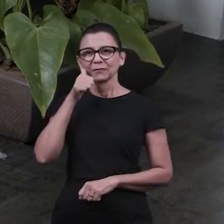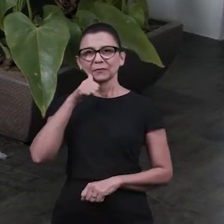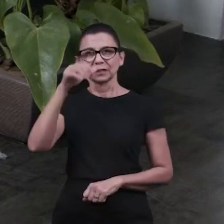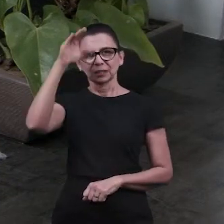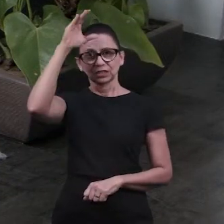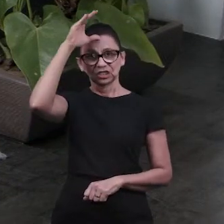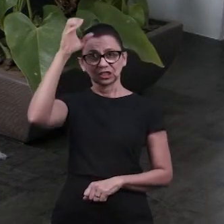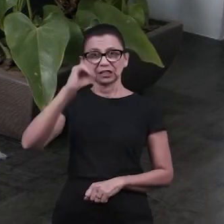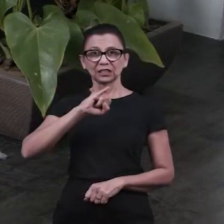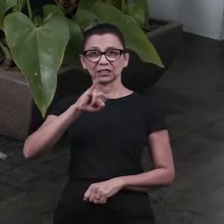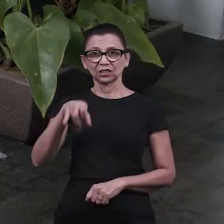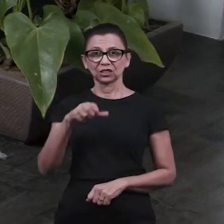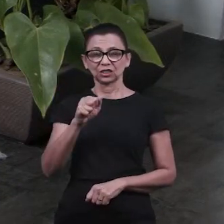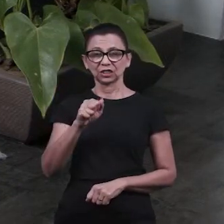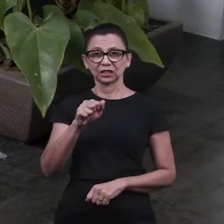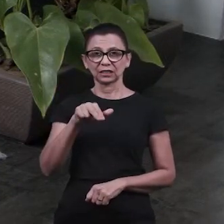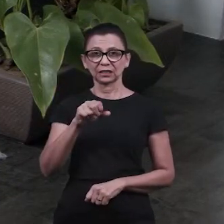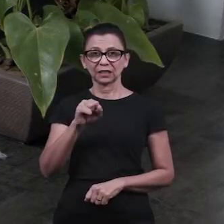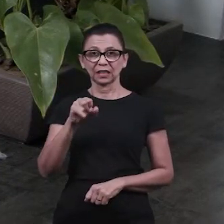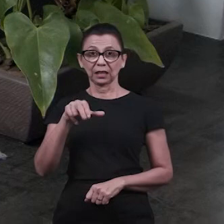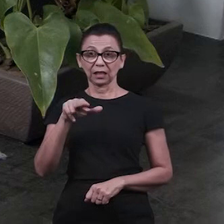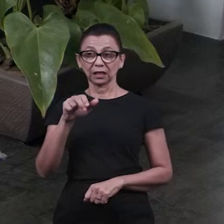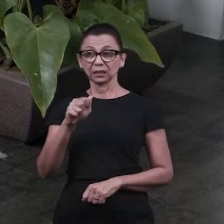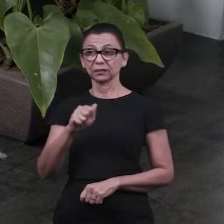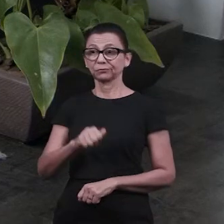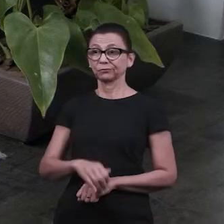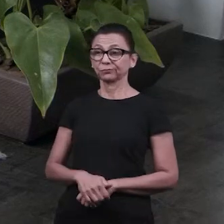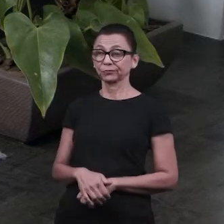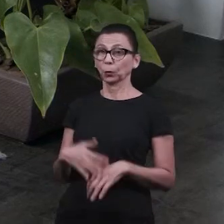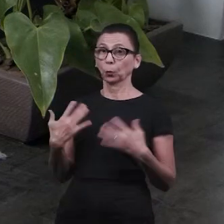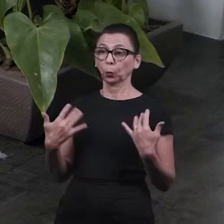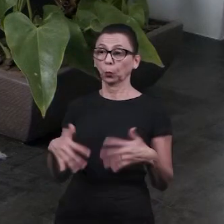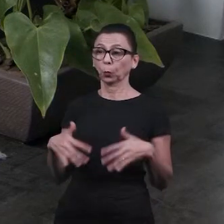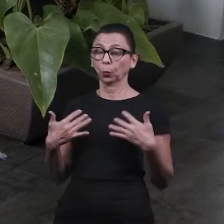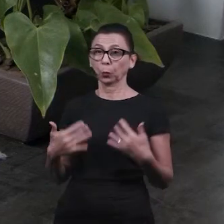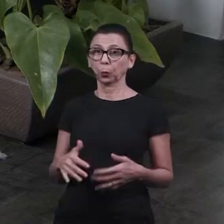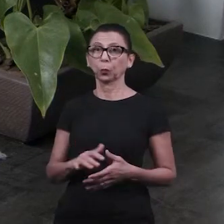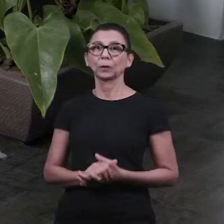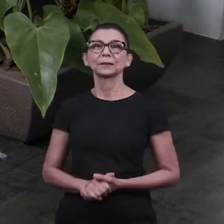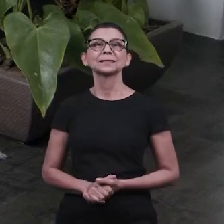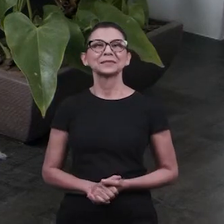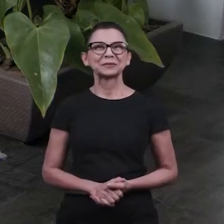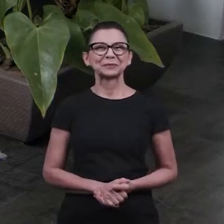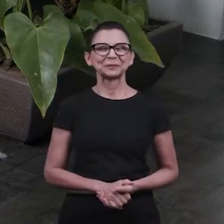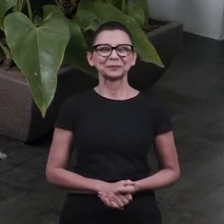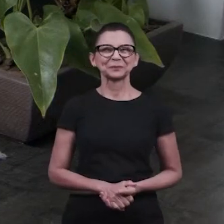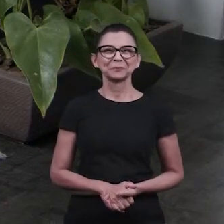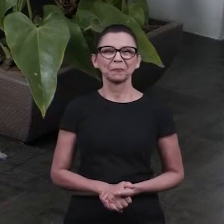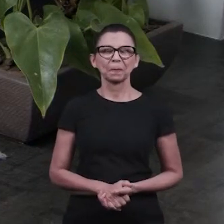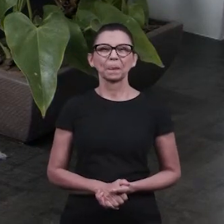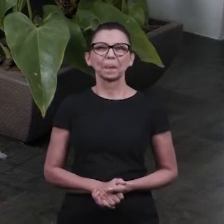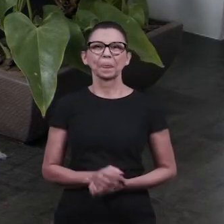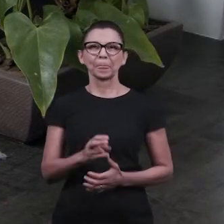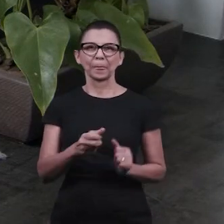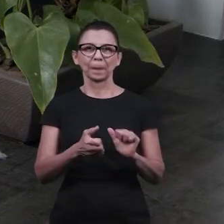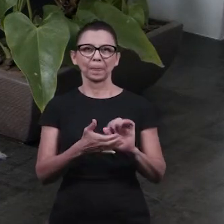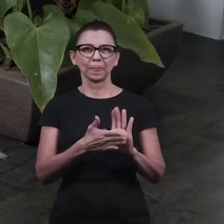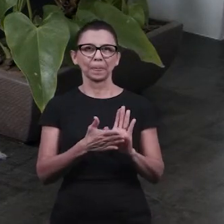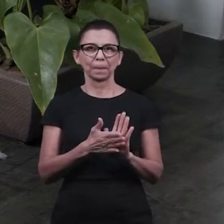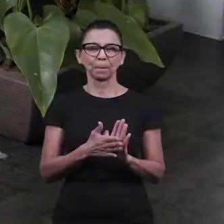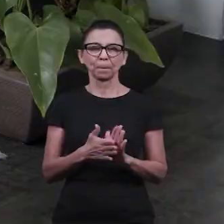tata Janaïne, comme elle aime être appelée, aujourd'hui, elle va continuer avec cette louange, mais maintenant